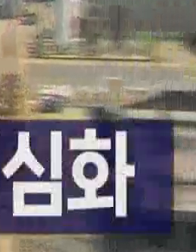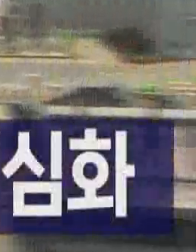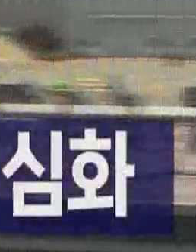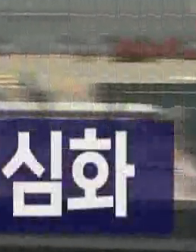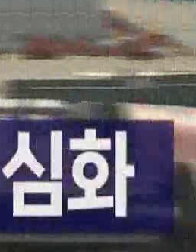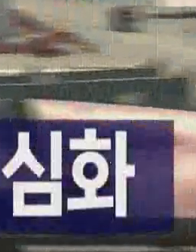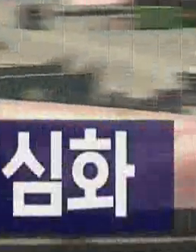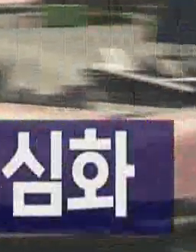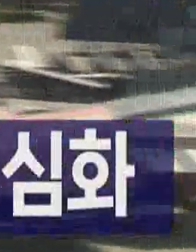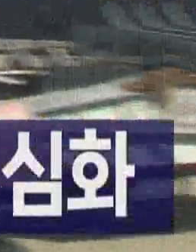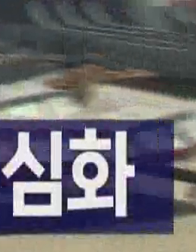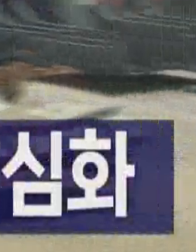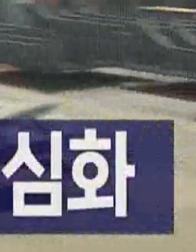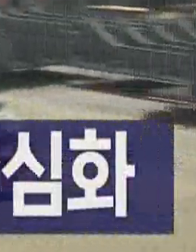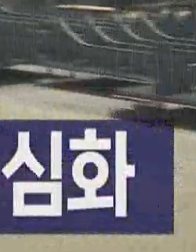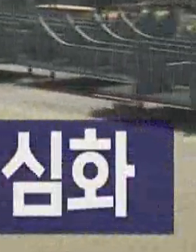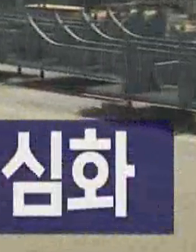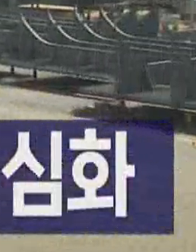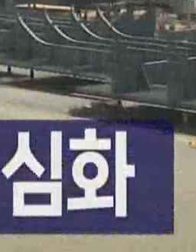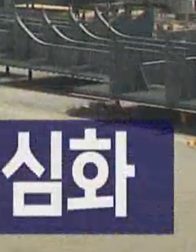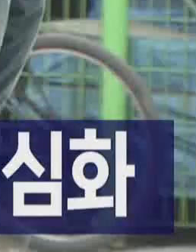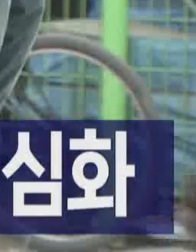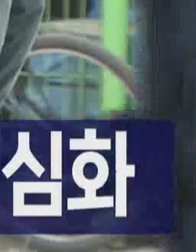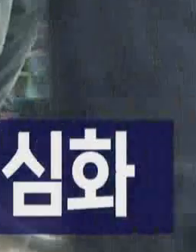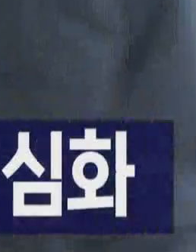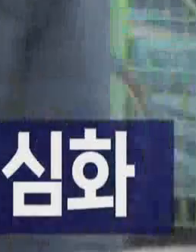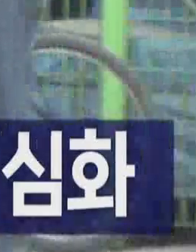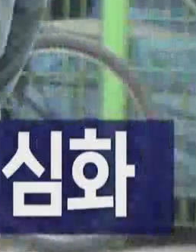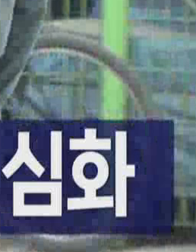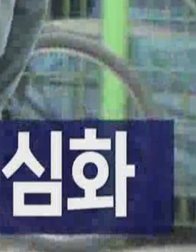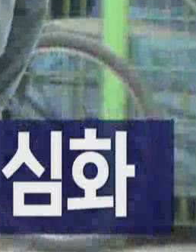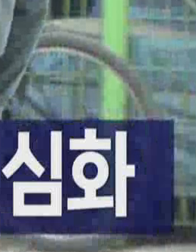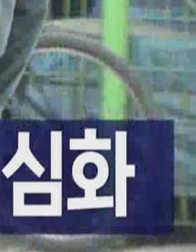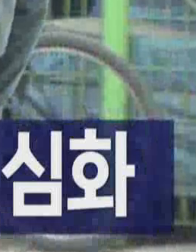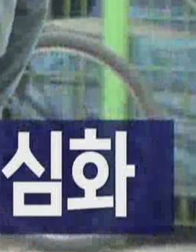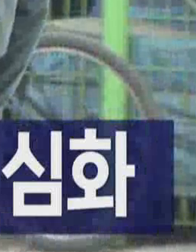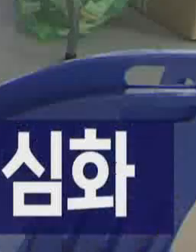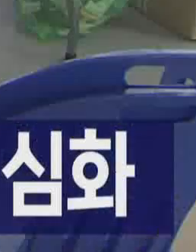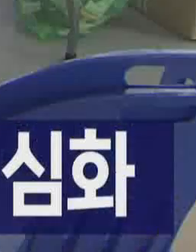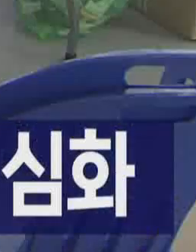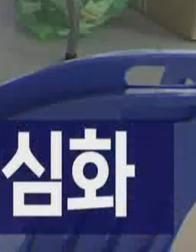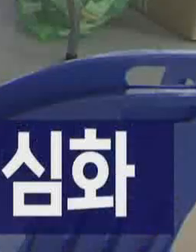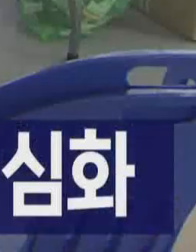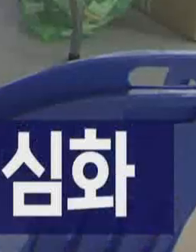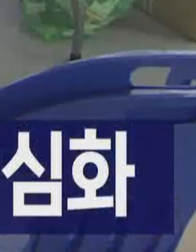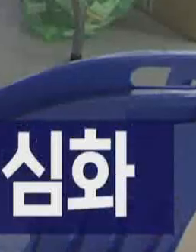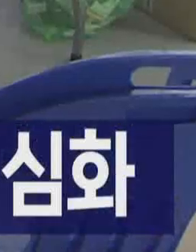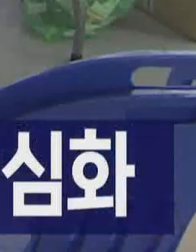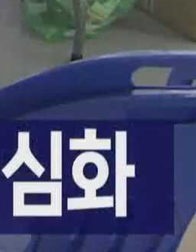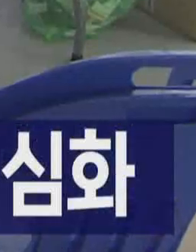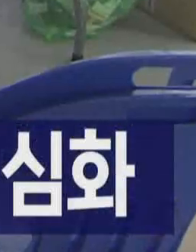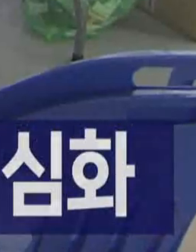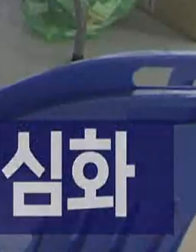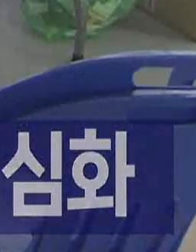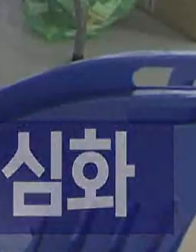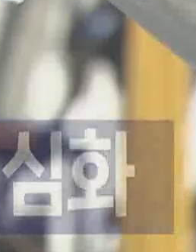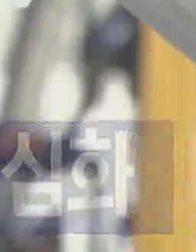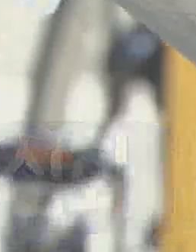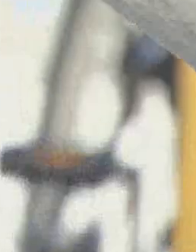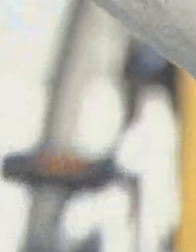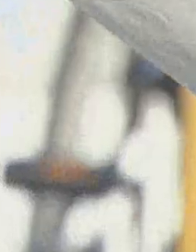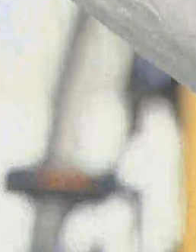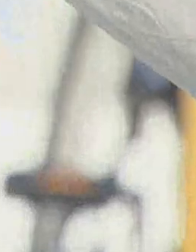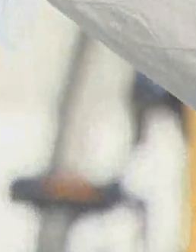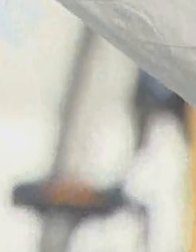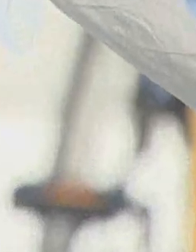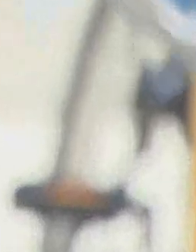코로나19가 전남 서북권 조선 산업에도 영향을 미치고 있습니다. 코로나 확진자와 감염 전수조사로 조업에 차질을 빚는 경우가